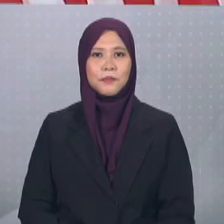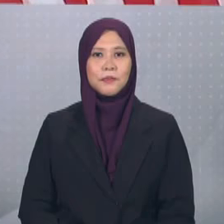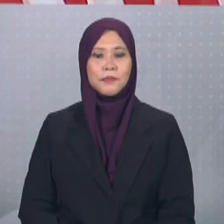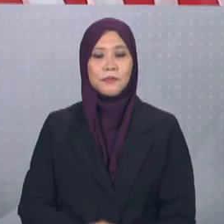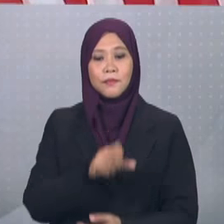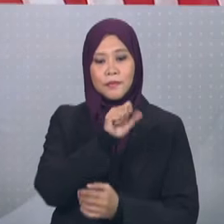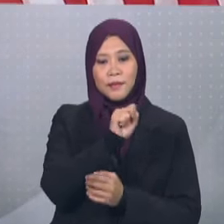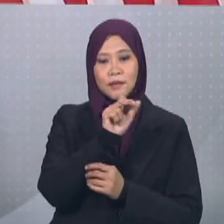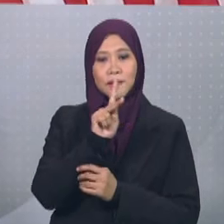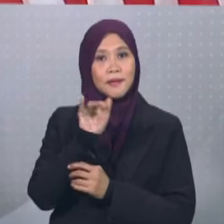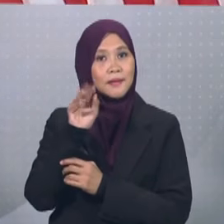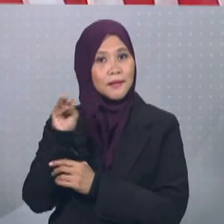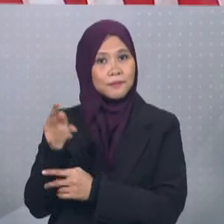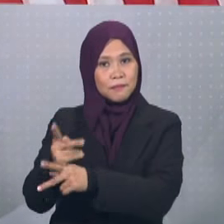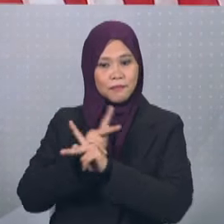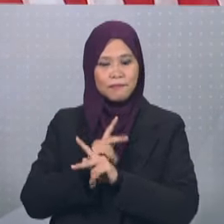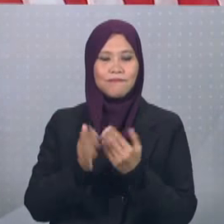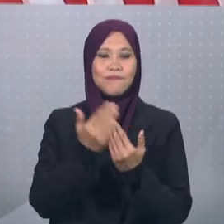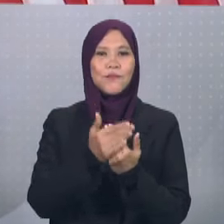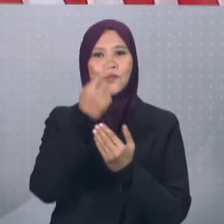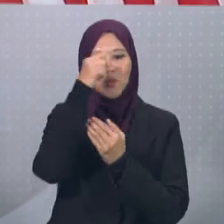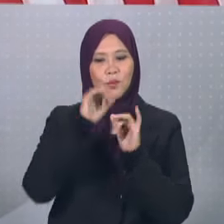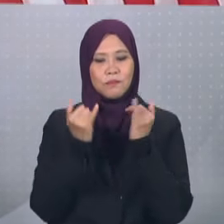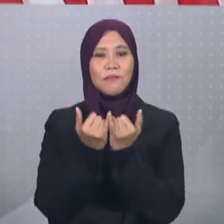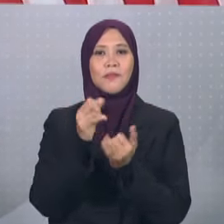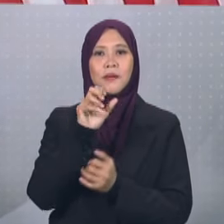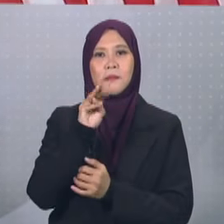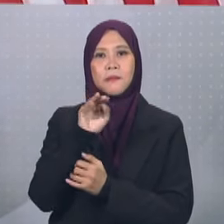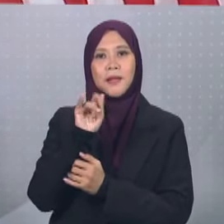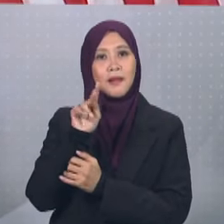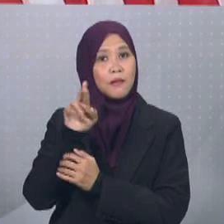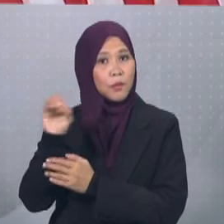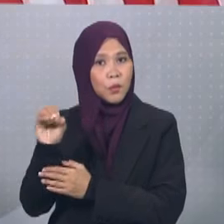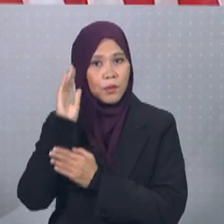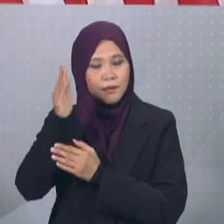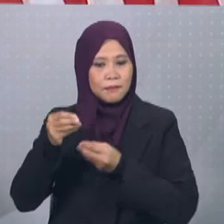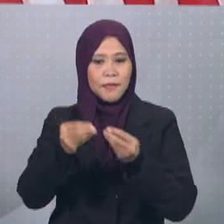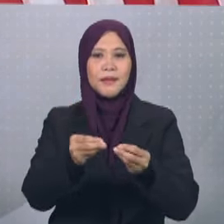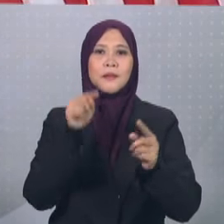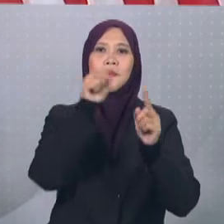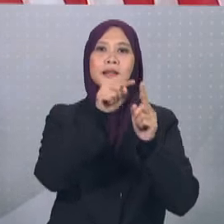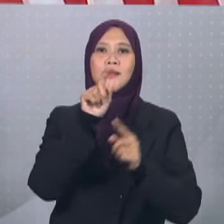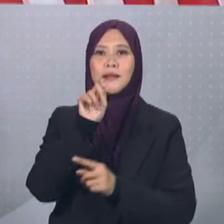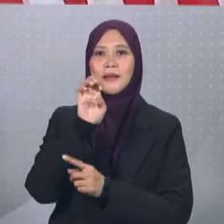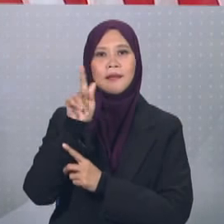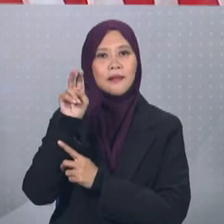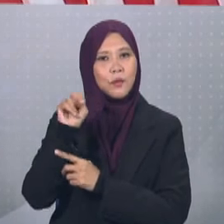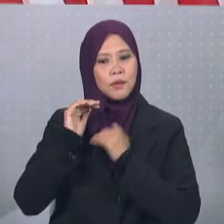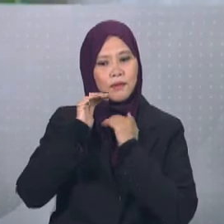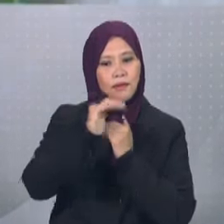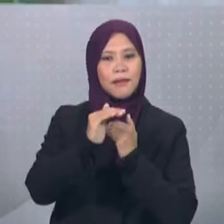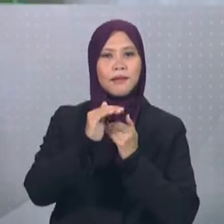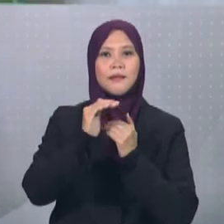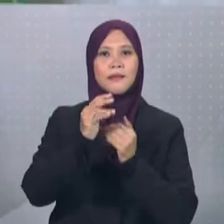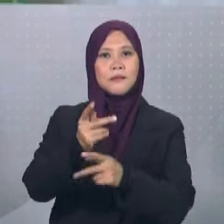Dan skim pinjaman mudah untuk syarikat mikro ini juga dipanjangkan kepada tekun nasional dengan had